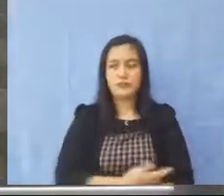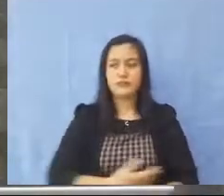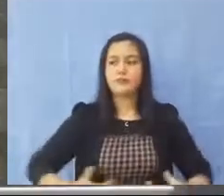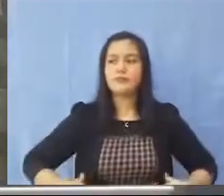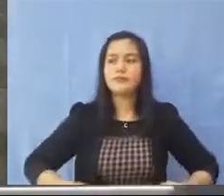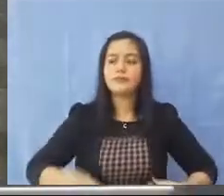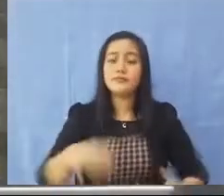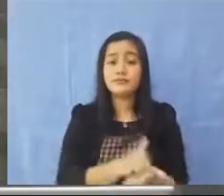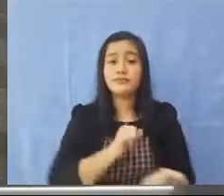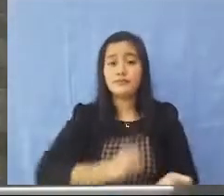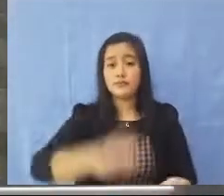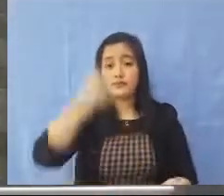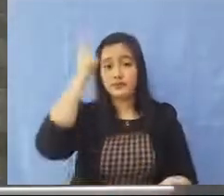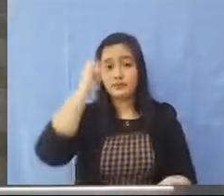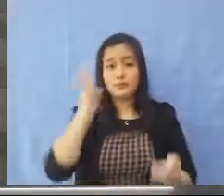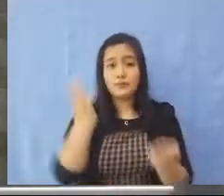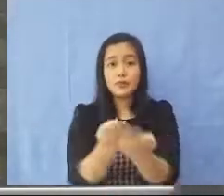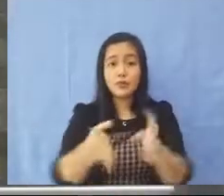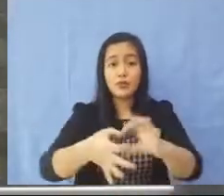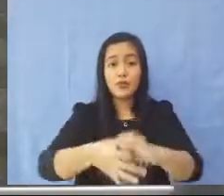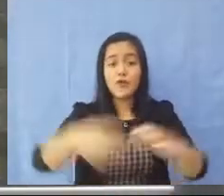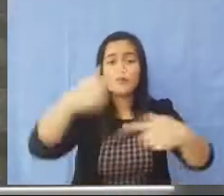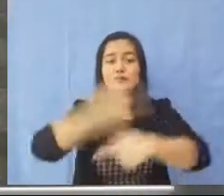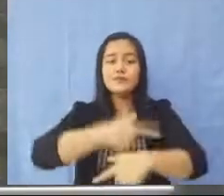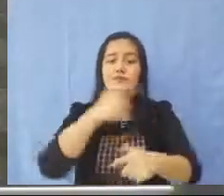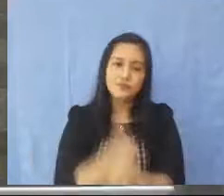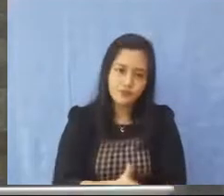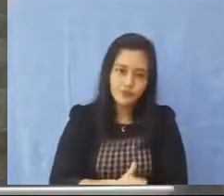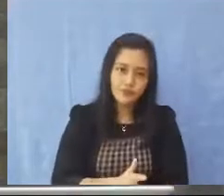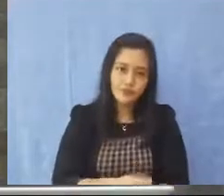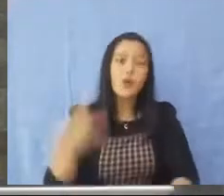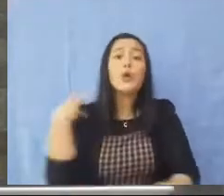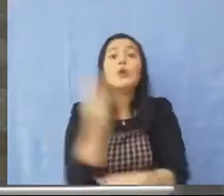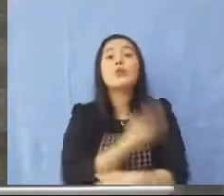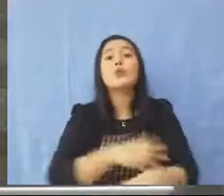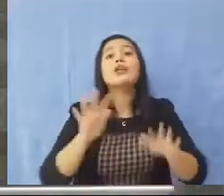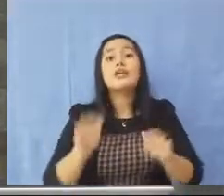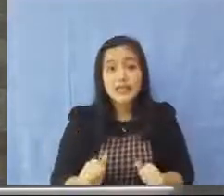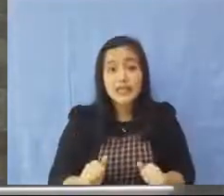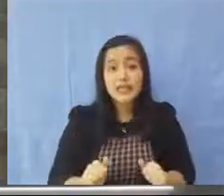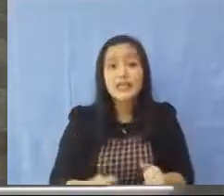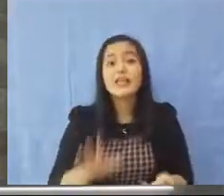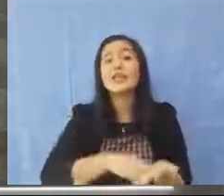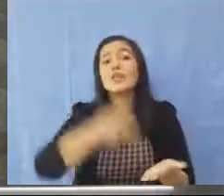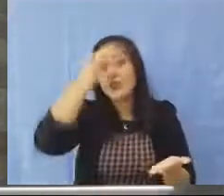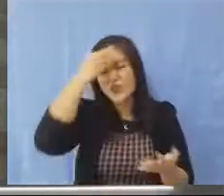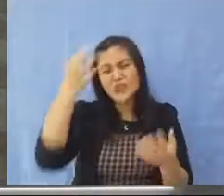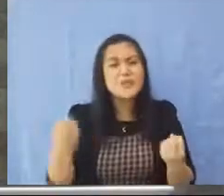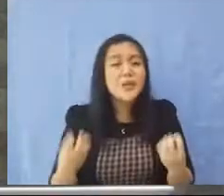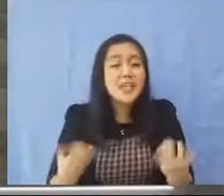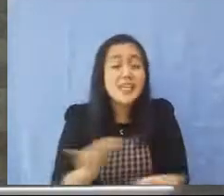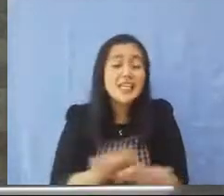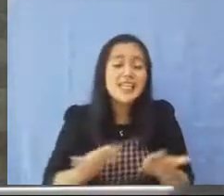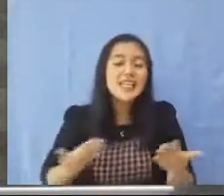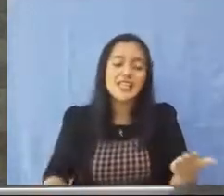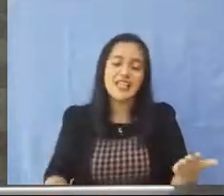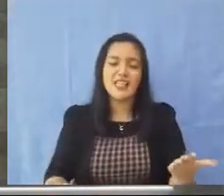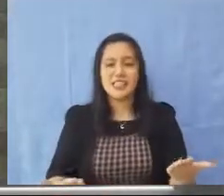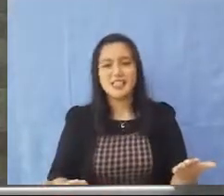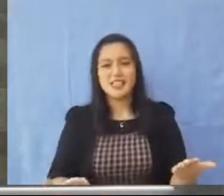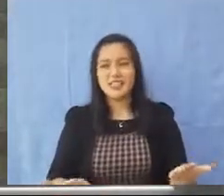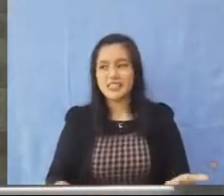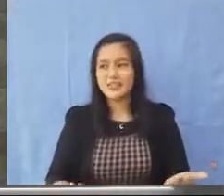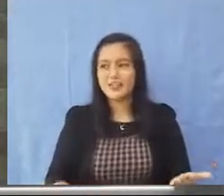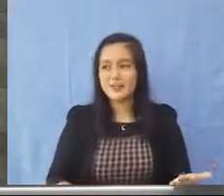is the book of Genesis. Marami po tayong pwedeng matutunan. Sabi ko nga in detail, sa tapusin ko na po 'yan dito because alam niyo po